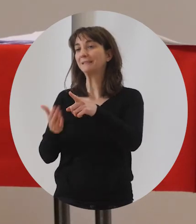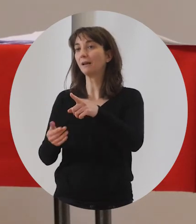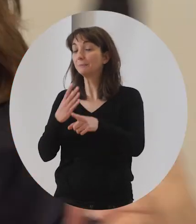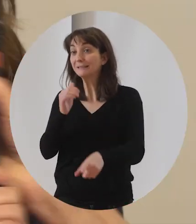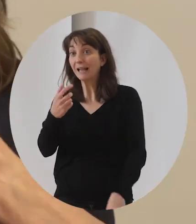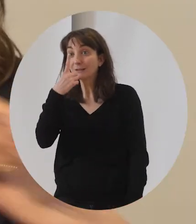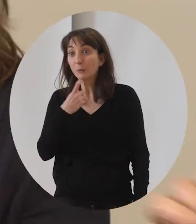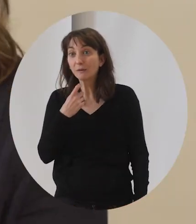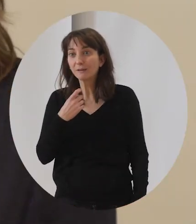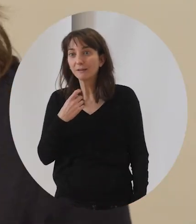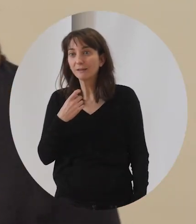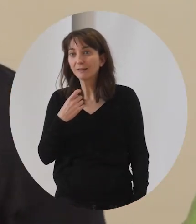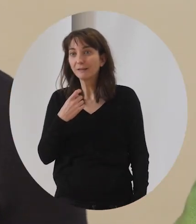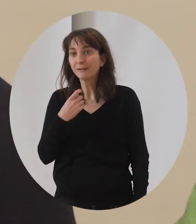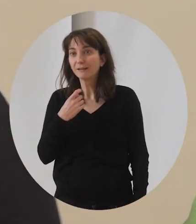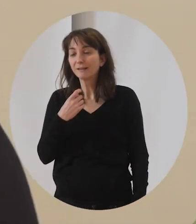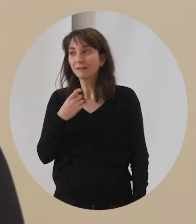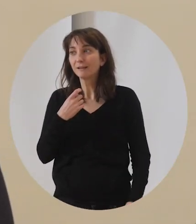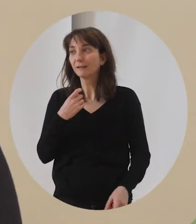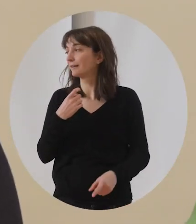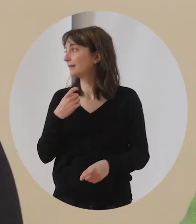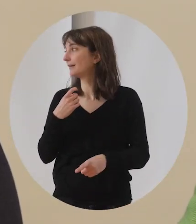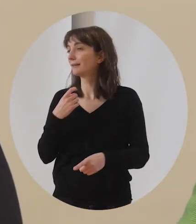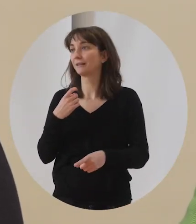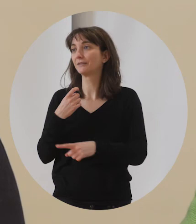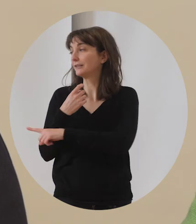pas ça la question? Non. Si